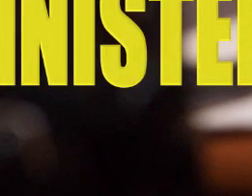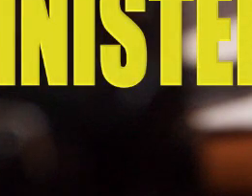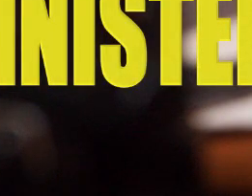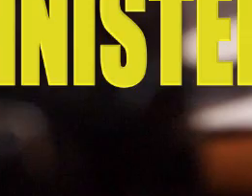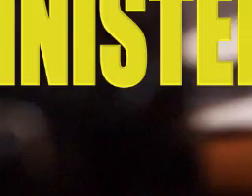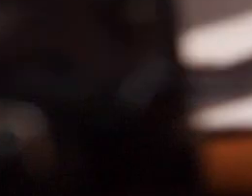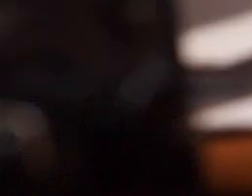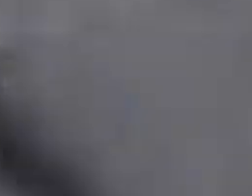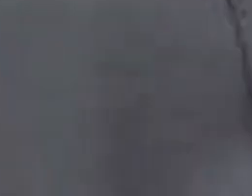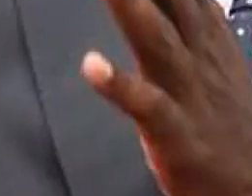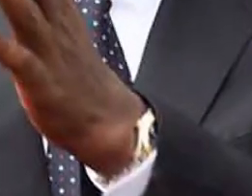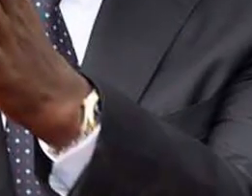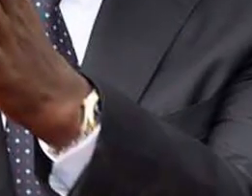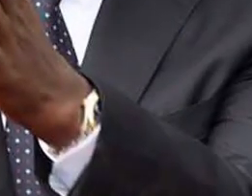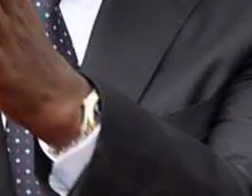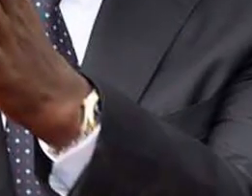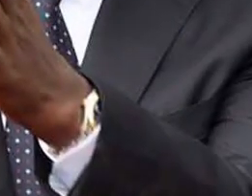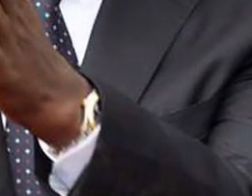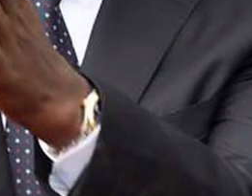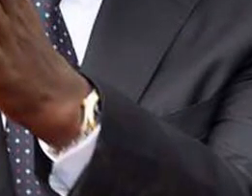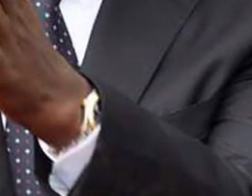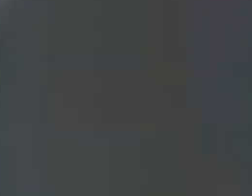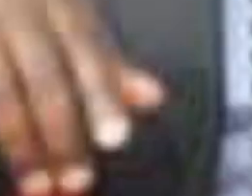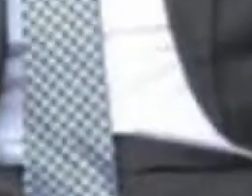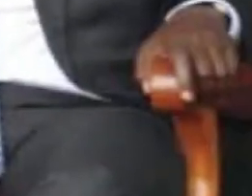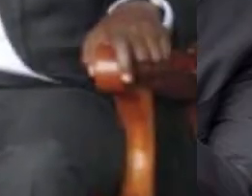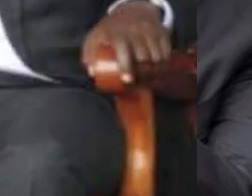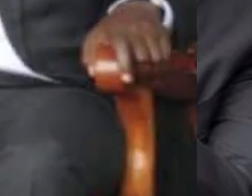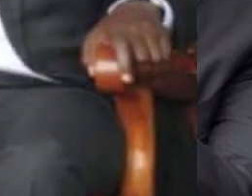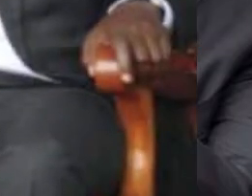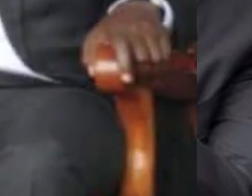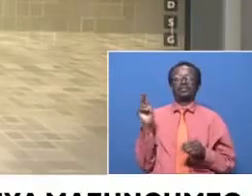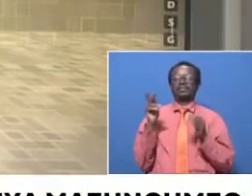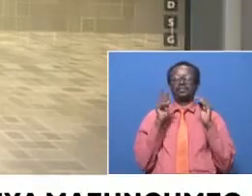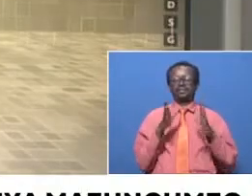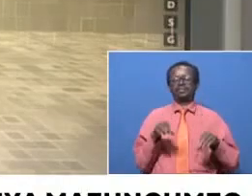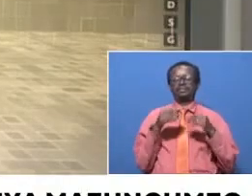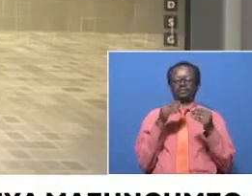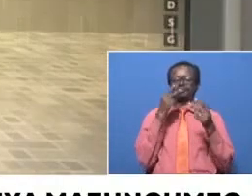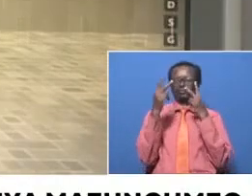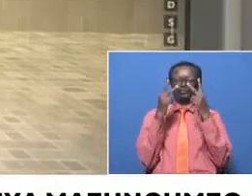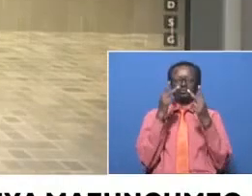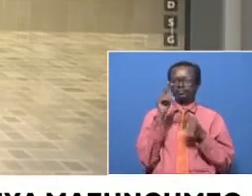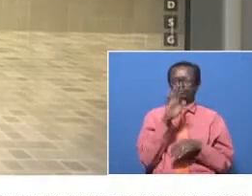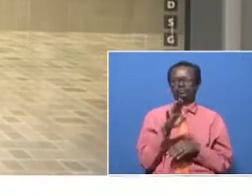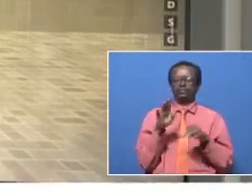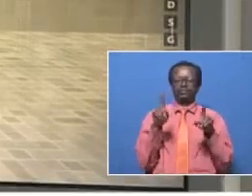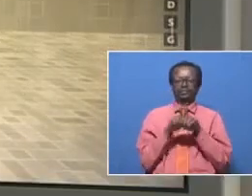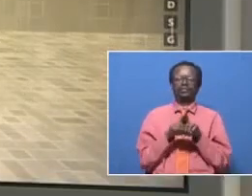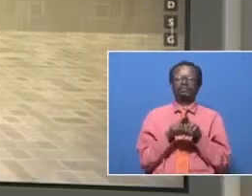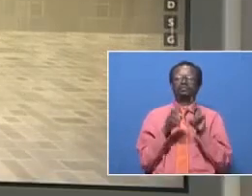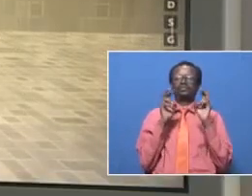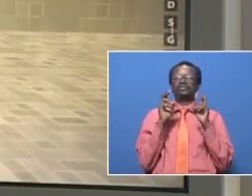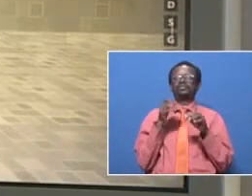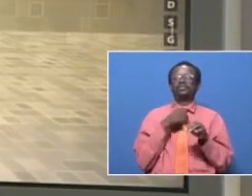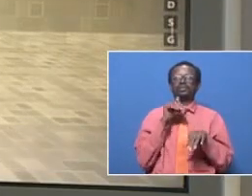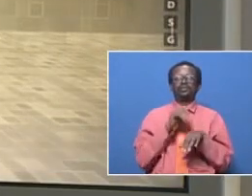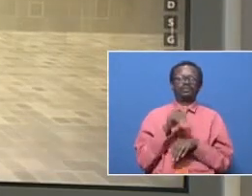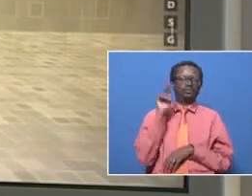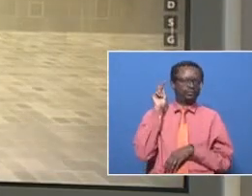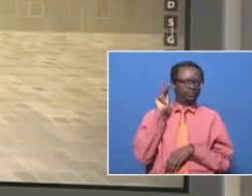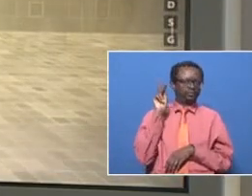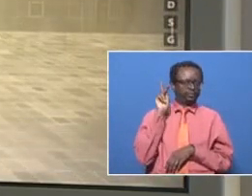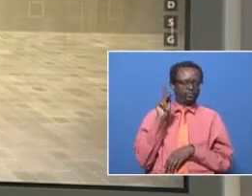Raila Amolo Odinga, and these were his words. Wito sawia unazidi kutolewa katika kaunti ya Kisii,